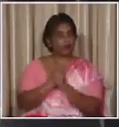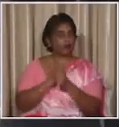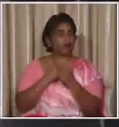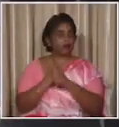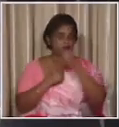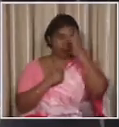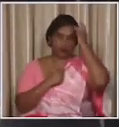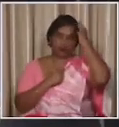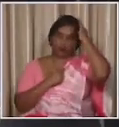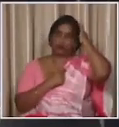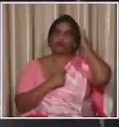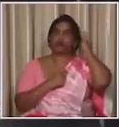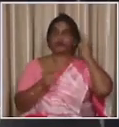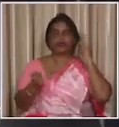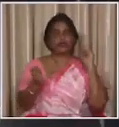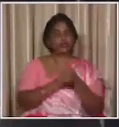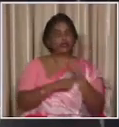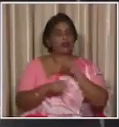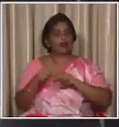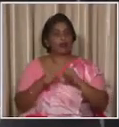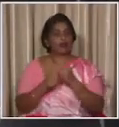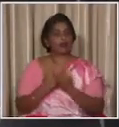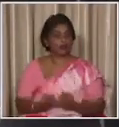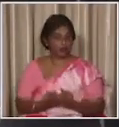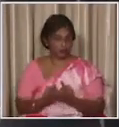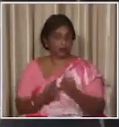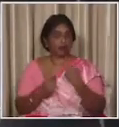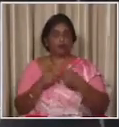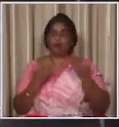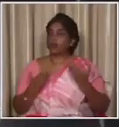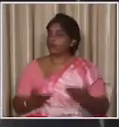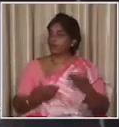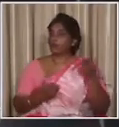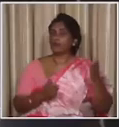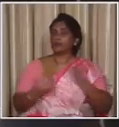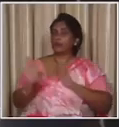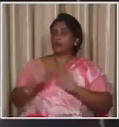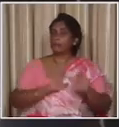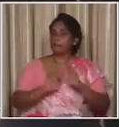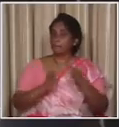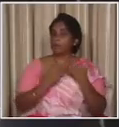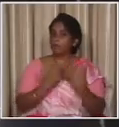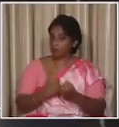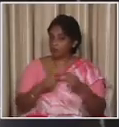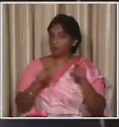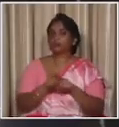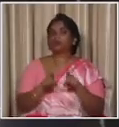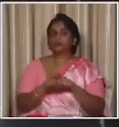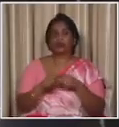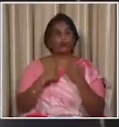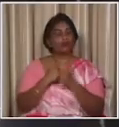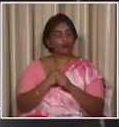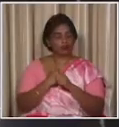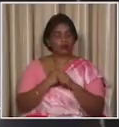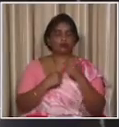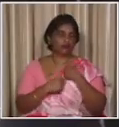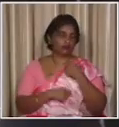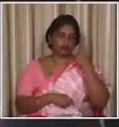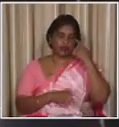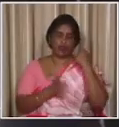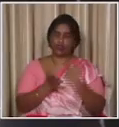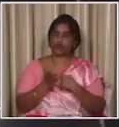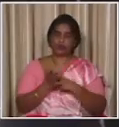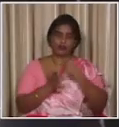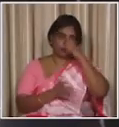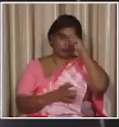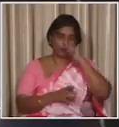කරලා හදන්න ක්‍රිකට් ආයතනයේ අවශ්‍යතාවය විද වර්තමානින්න පාලනයට අවශ්‍ය විදියට හදනවා නම් මං හිතනවා